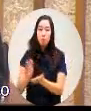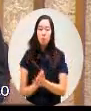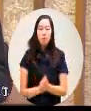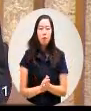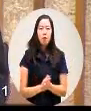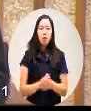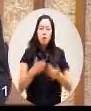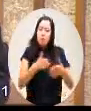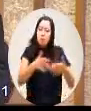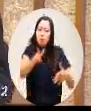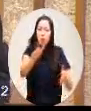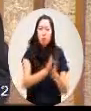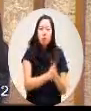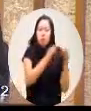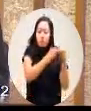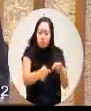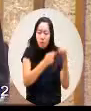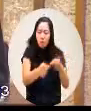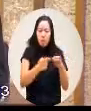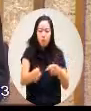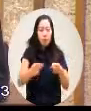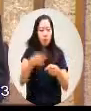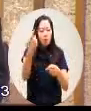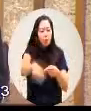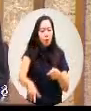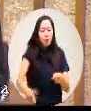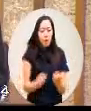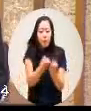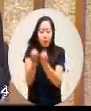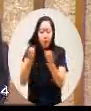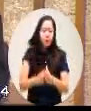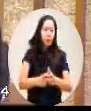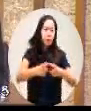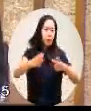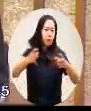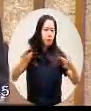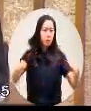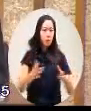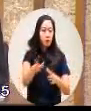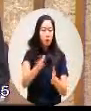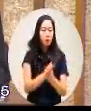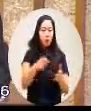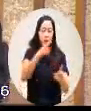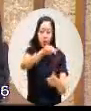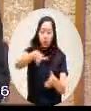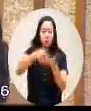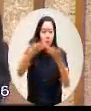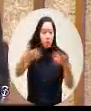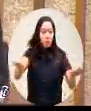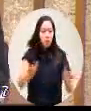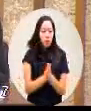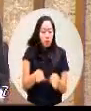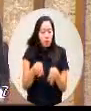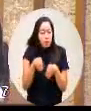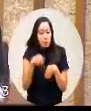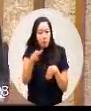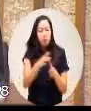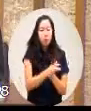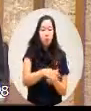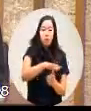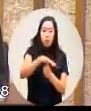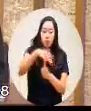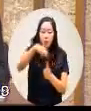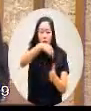要把它不断不断的延伸跟扩大。其实我是觉得我们很多的老师都是非常安分守己在学校教